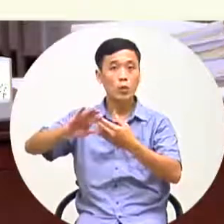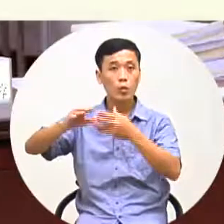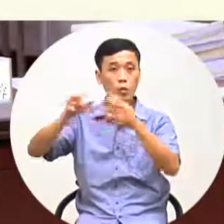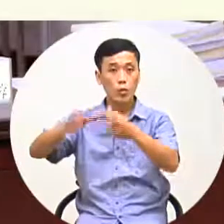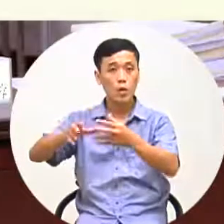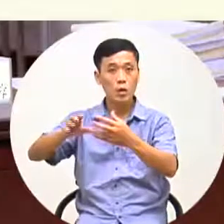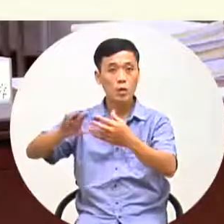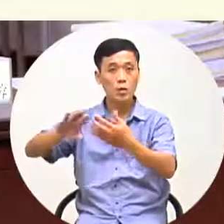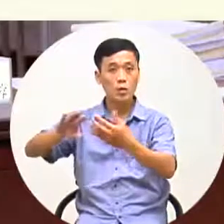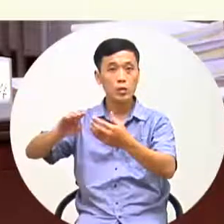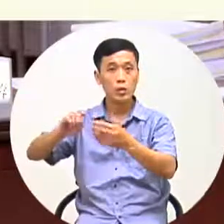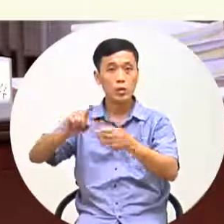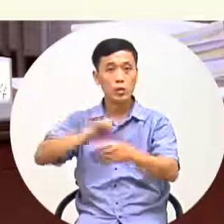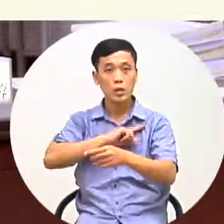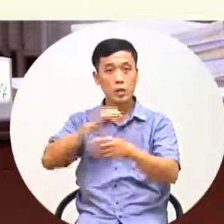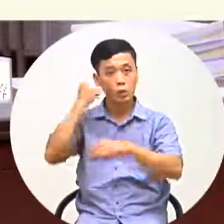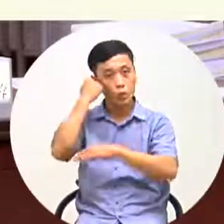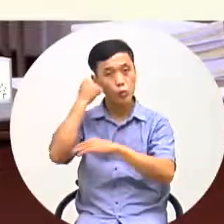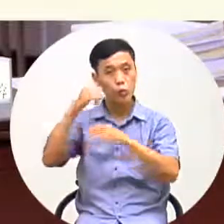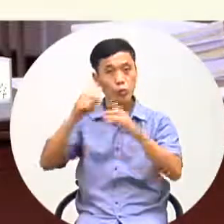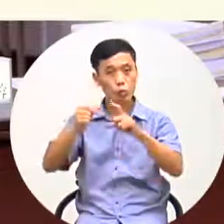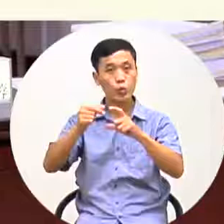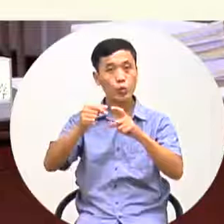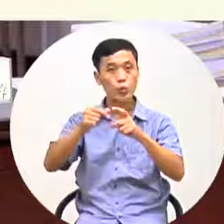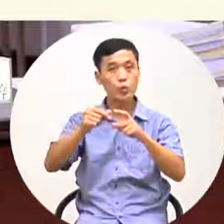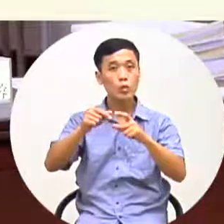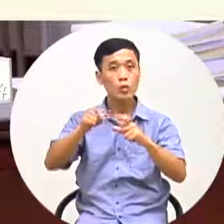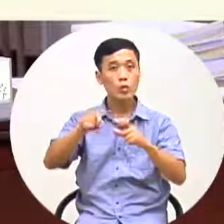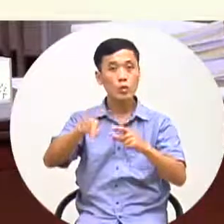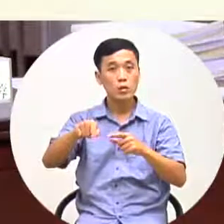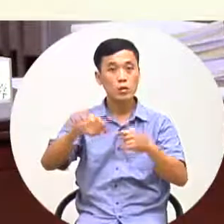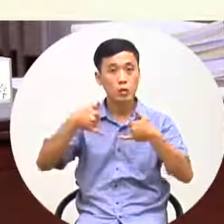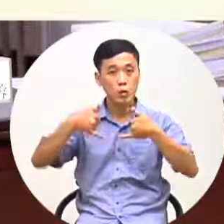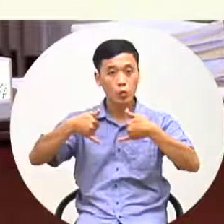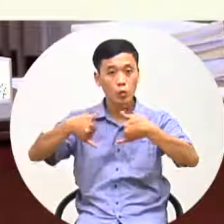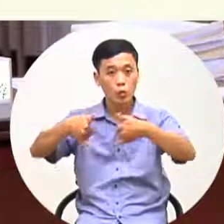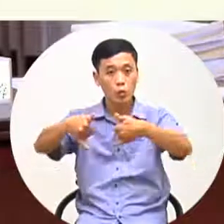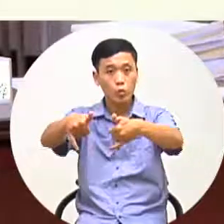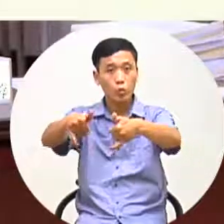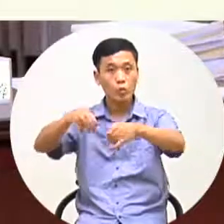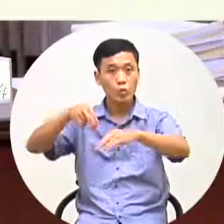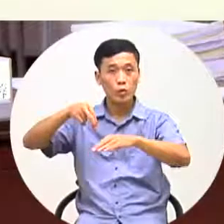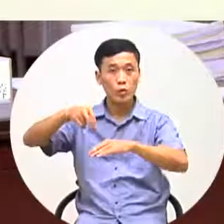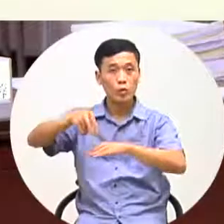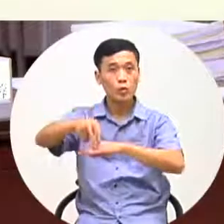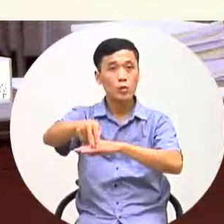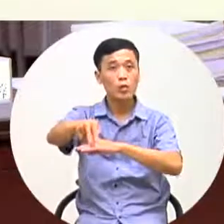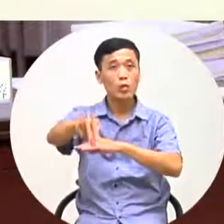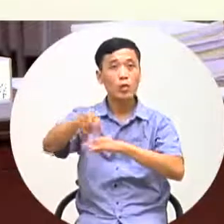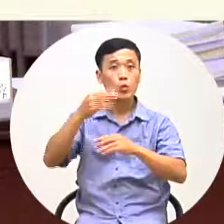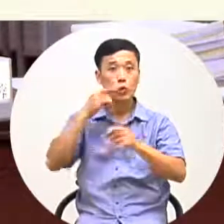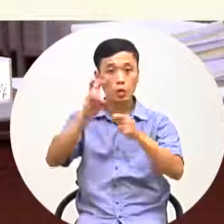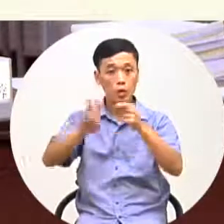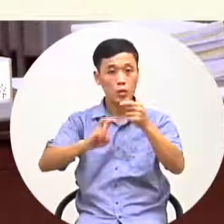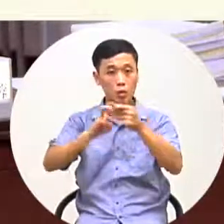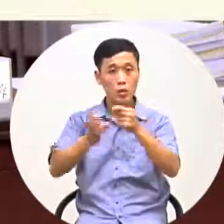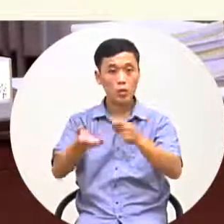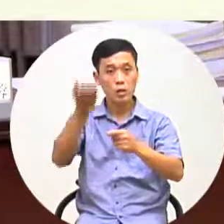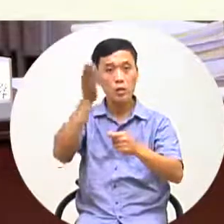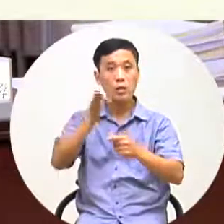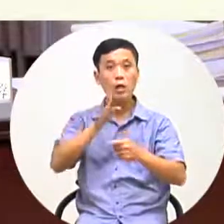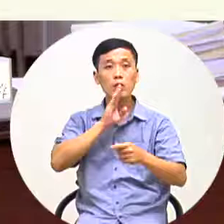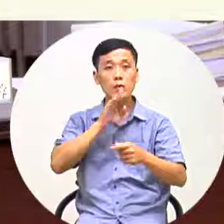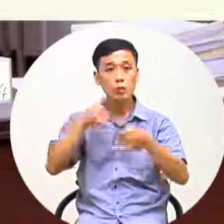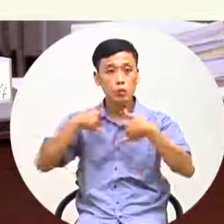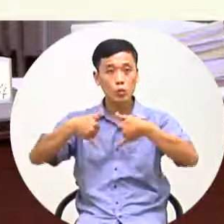堆，但是咧，伊从做道路咧行，行出20栋以上就变成经营道路。在这种状况之下，我们市政府怎么去